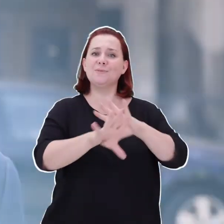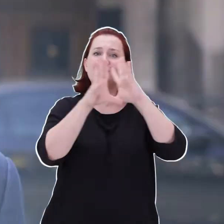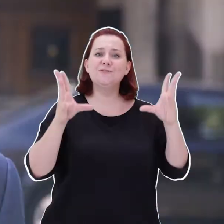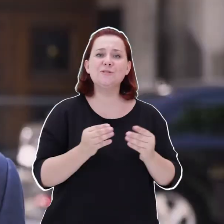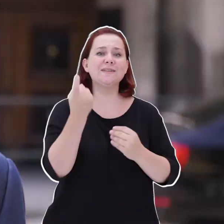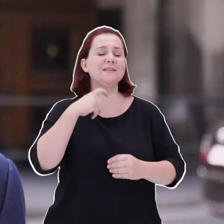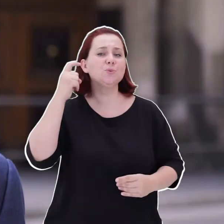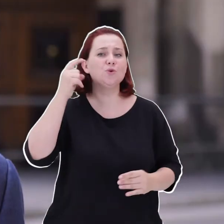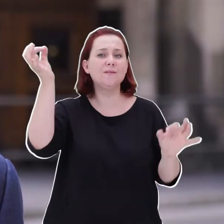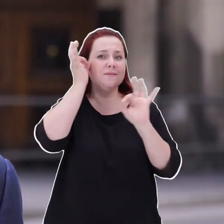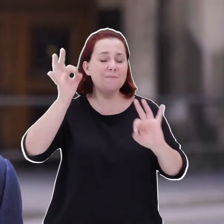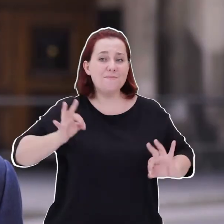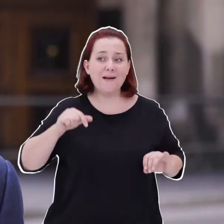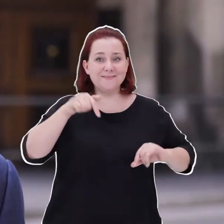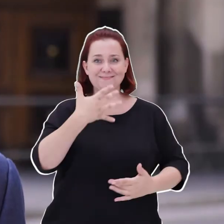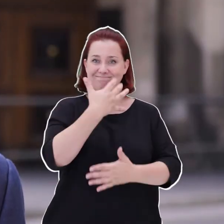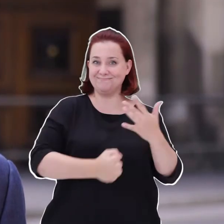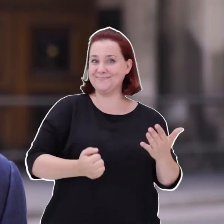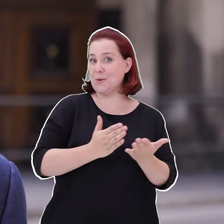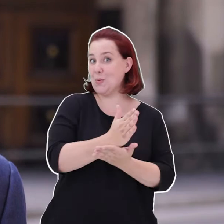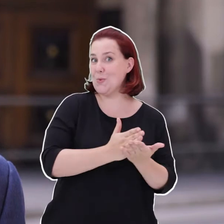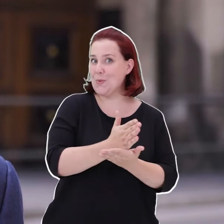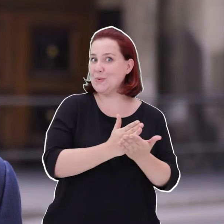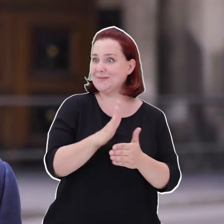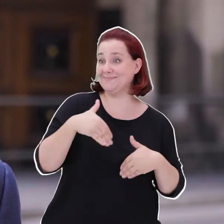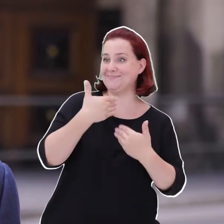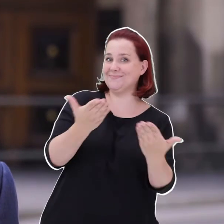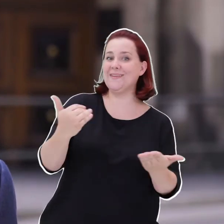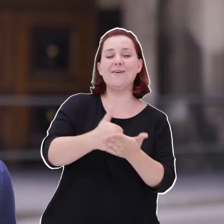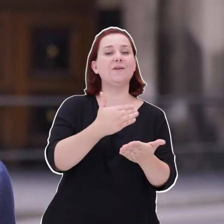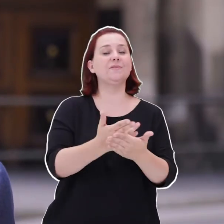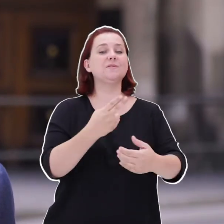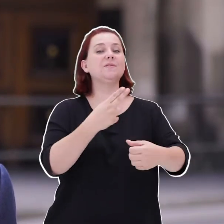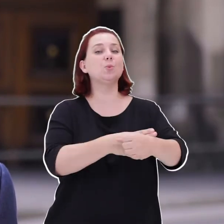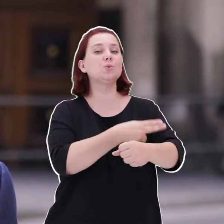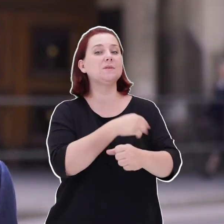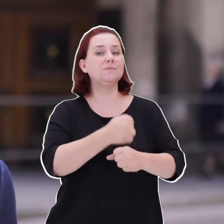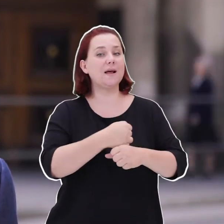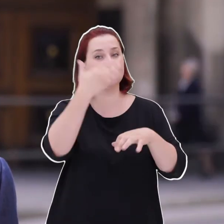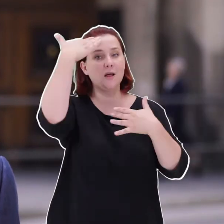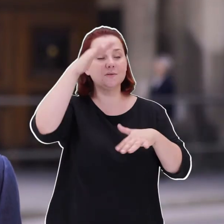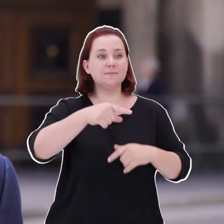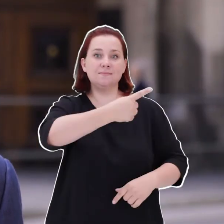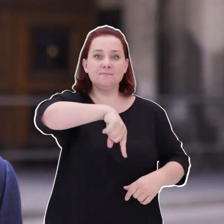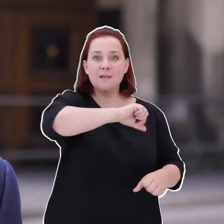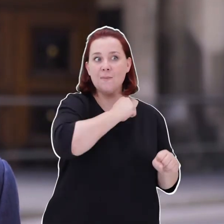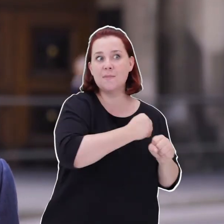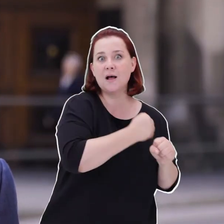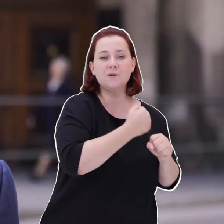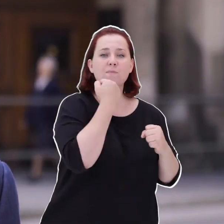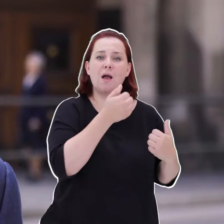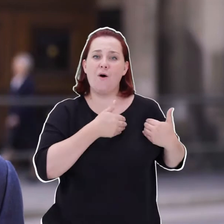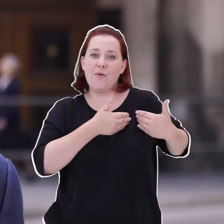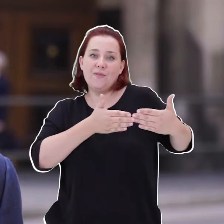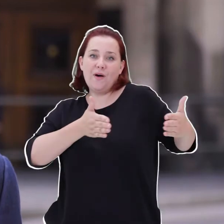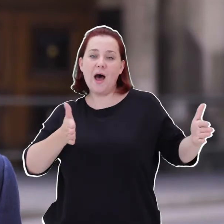Zapraszamy wszystkie niesłyszące panie do skorzystania z usług, jakie oferuje Wojewódzki Urząd Pracy w Katowicach. Nasi pracownicy